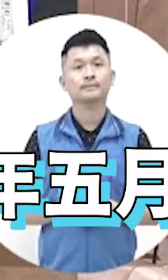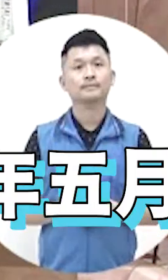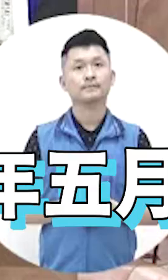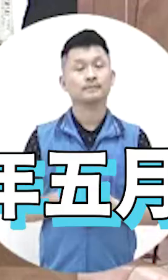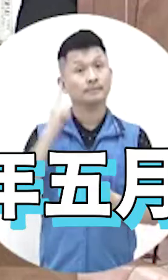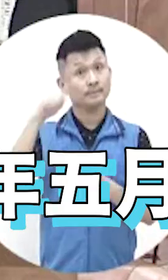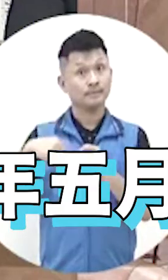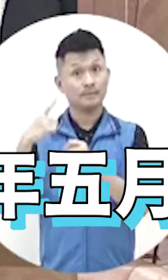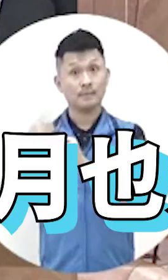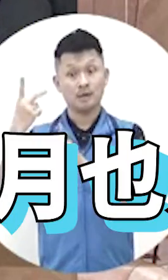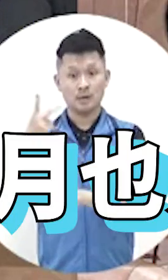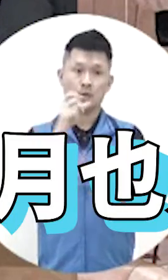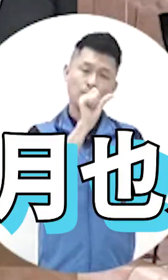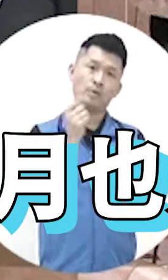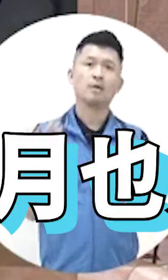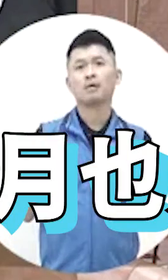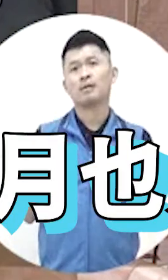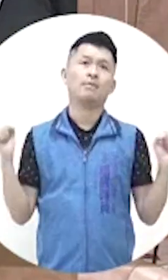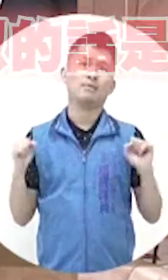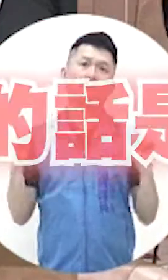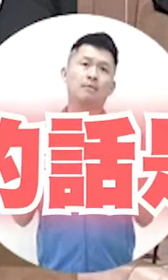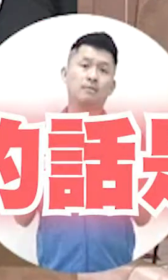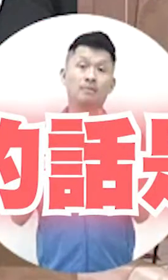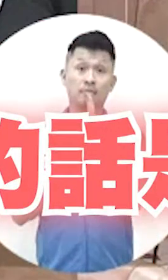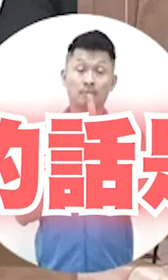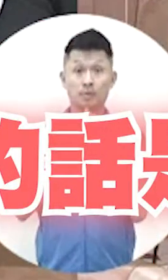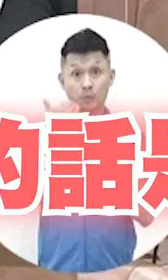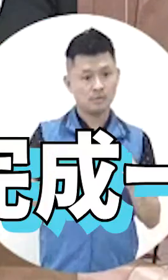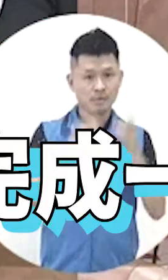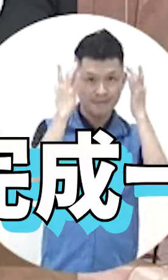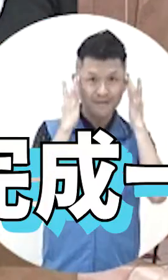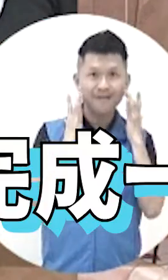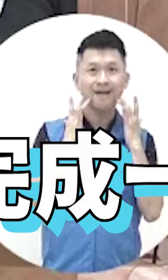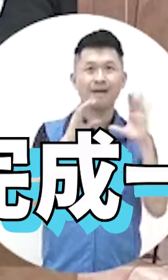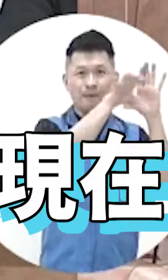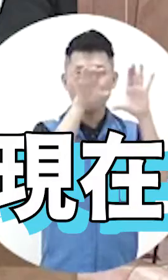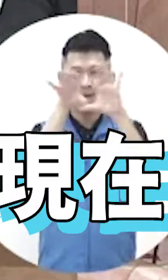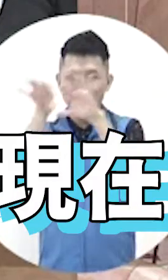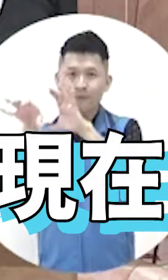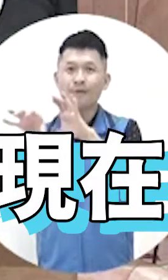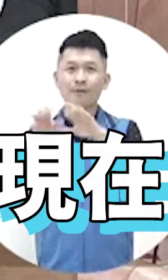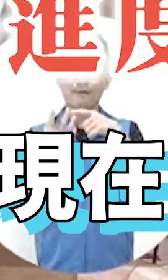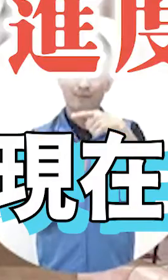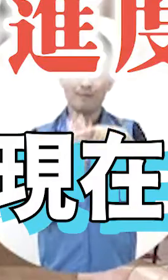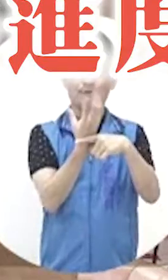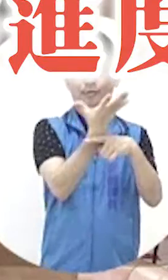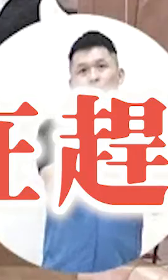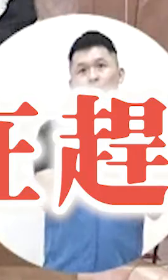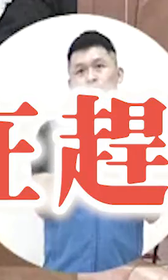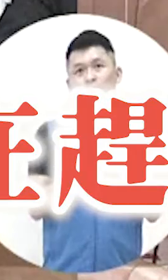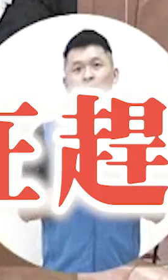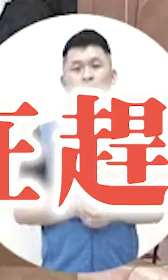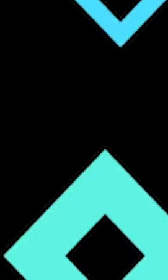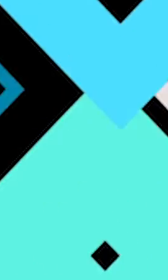跟明年五月其实没什么差了，因为二月也是冬天嘛。不过可以的话是今年夏天尽量完成一部分，因为小朋友现在口罩戴 不住了，现在在赶进度，